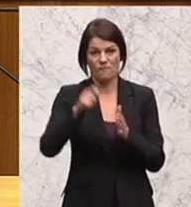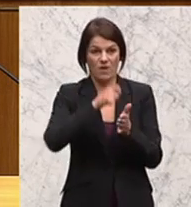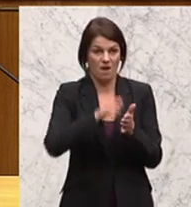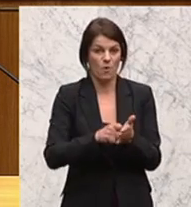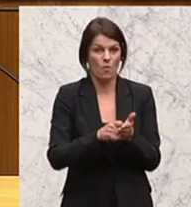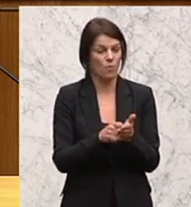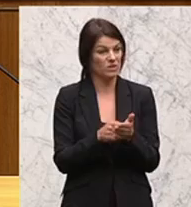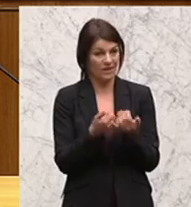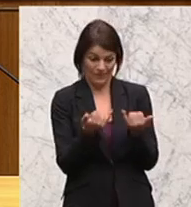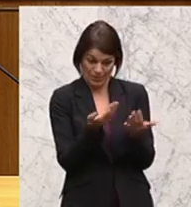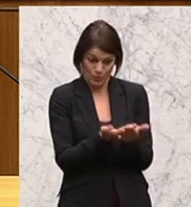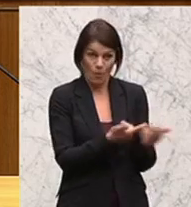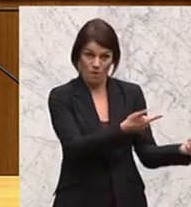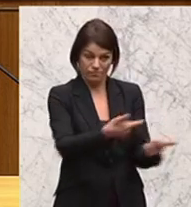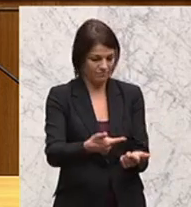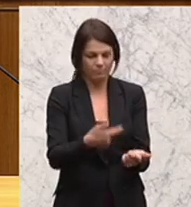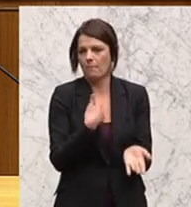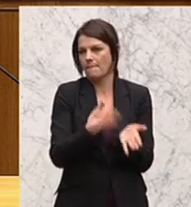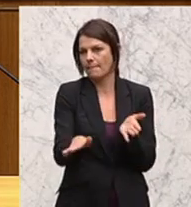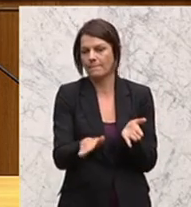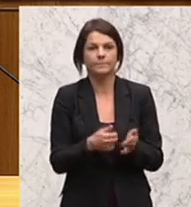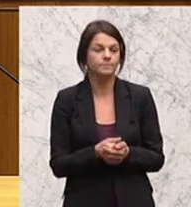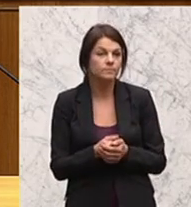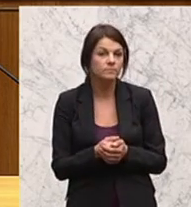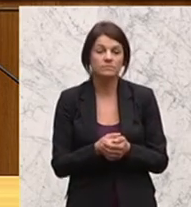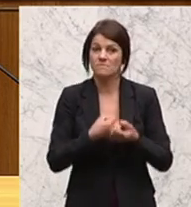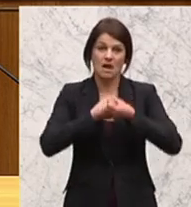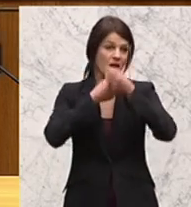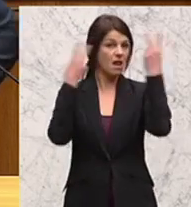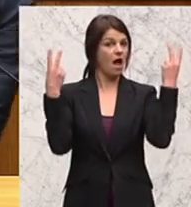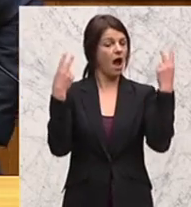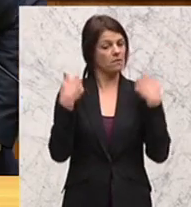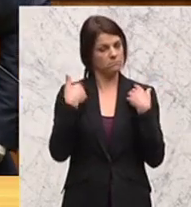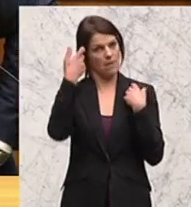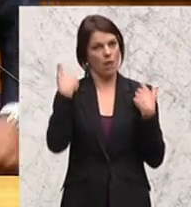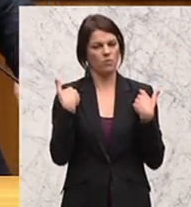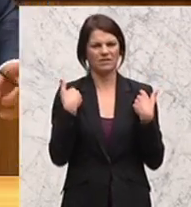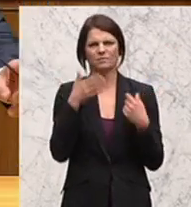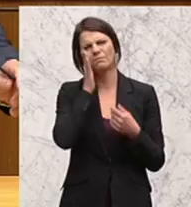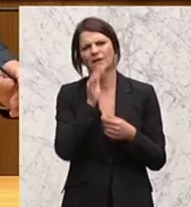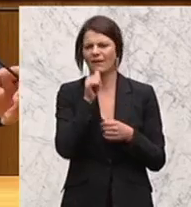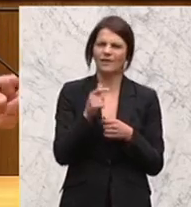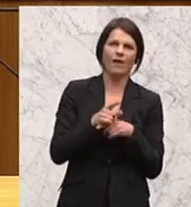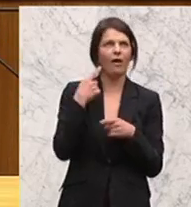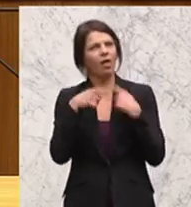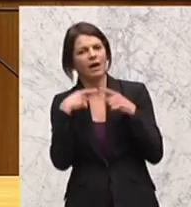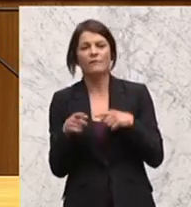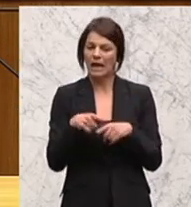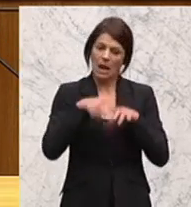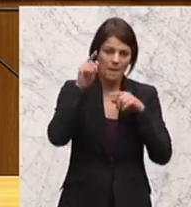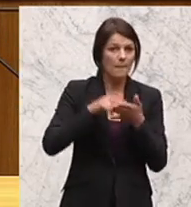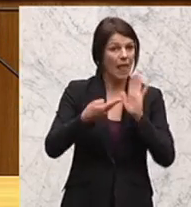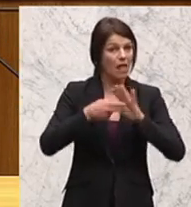in dem Sinn, wie es vorliegt, auch ablehnen werden und eine klare Position haben. Und machen wir uns nichts vor, das geplante totale